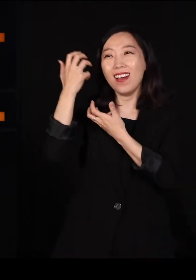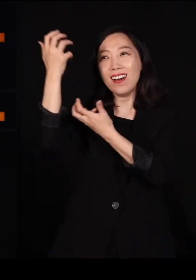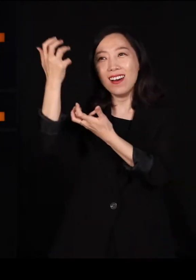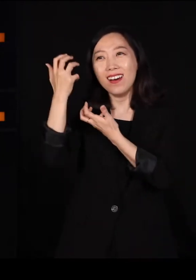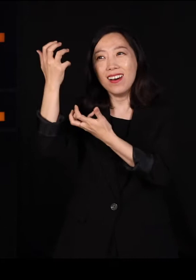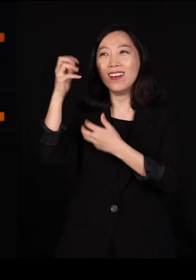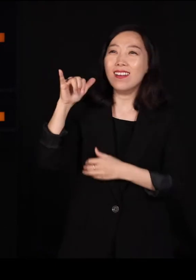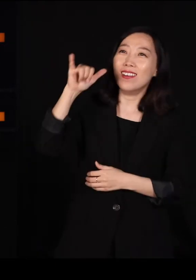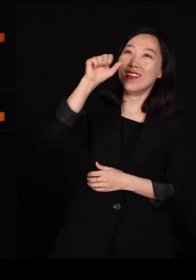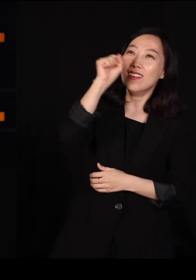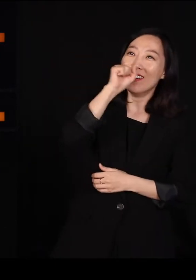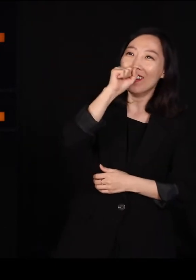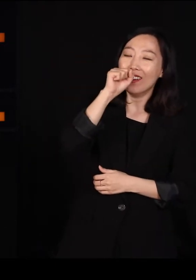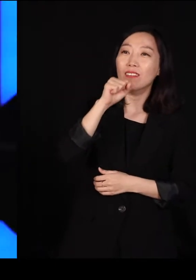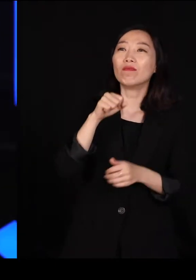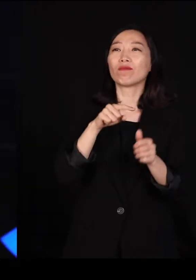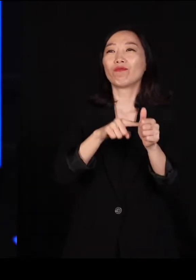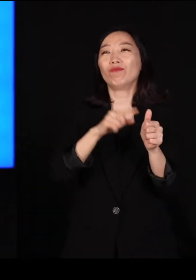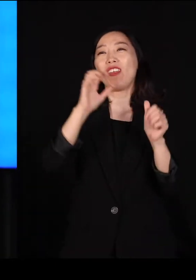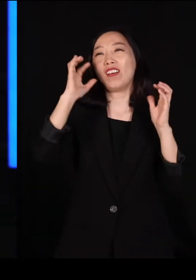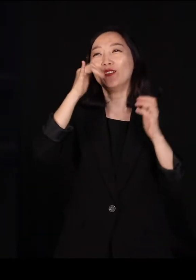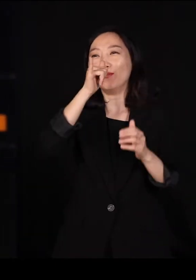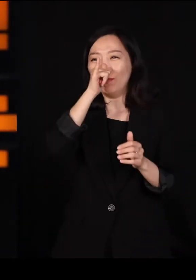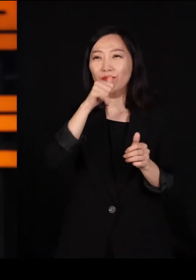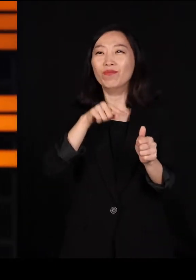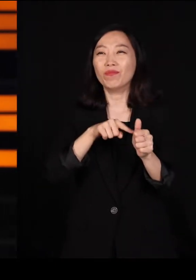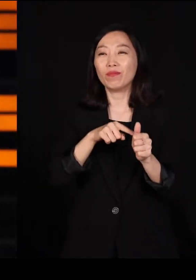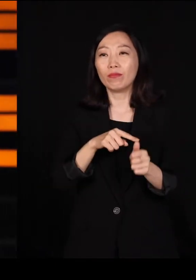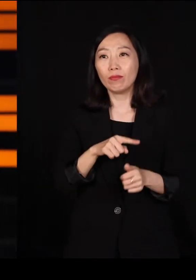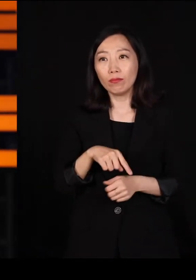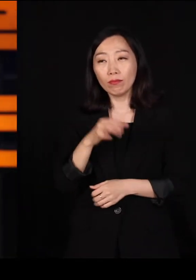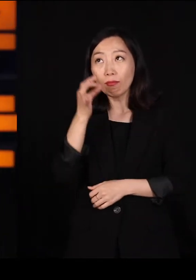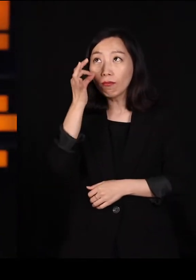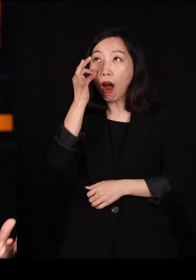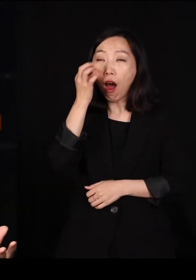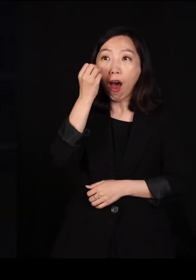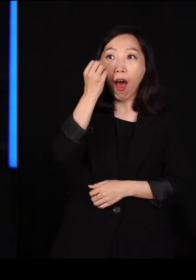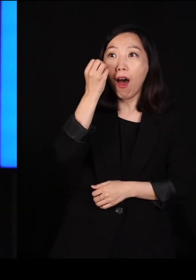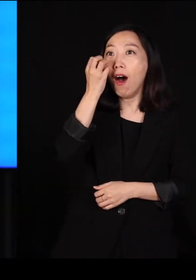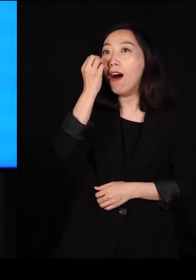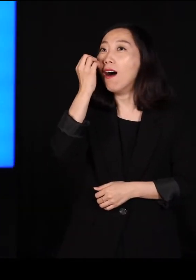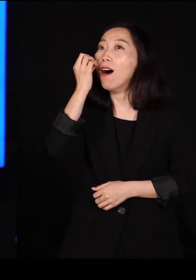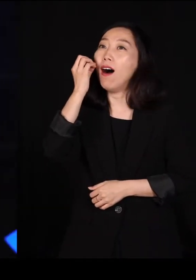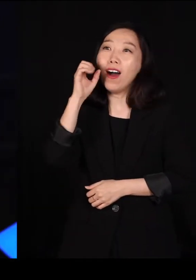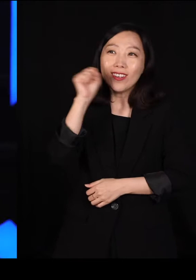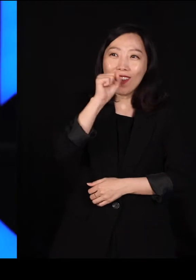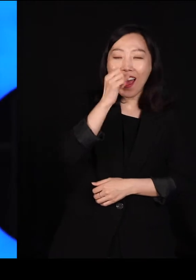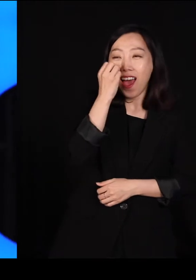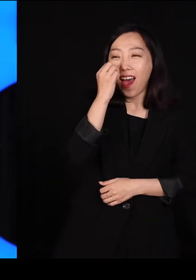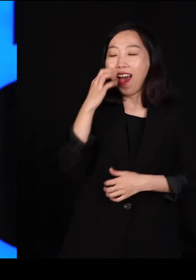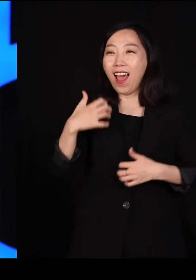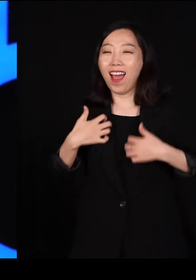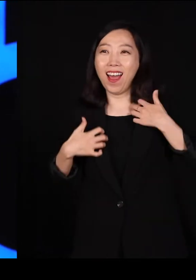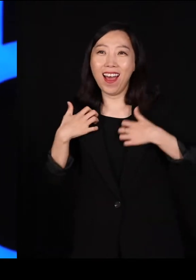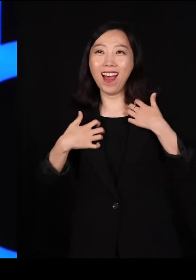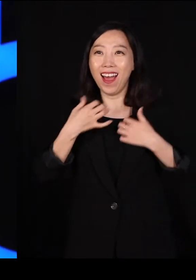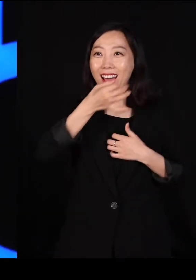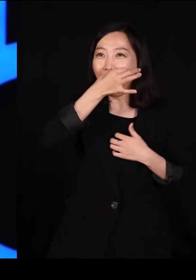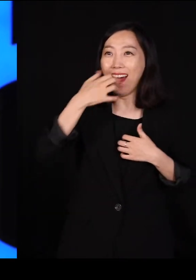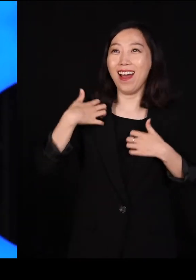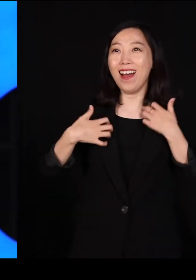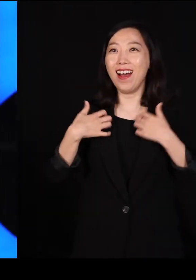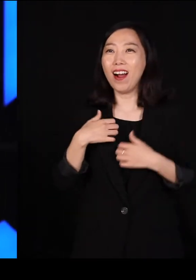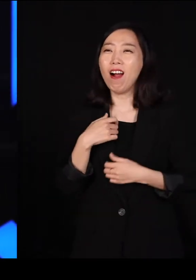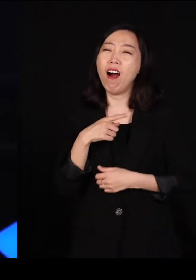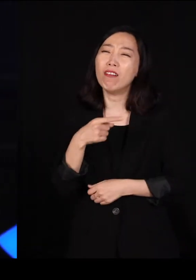좋아했어요. 근데 이런 아이들 있죠. 뭔가 보면 너무 신기하고 너무 좋아하고 너무 흥이 나가지고 막 그거 너무